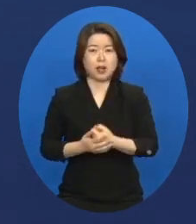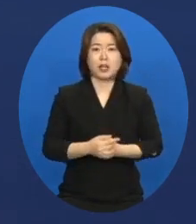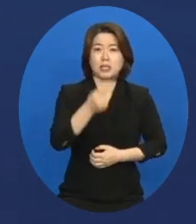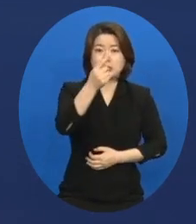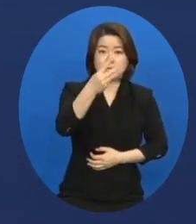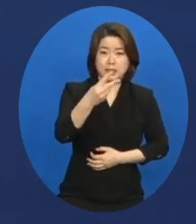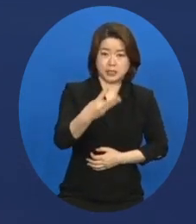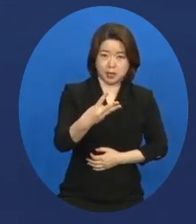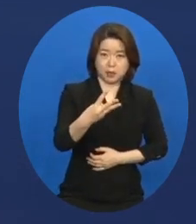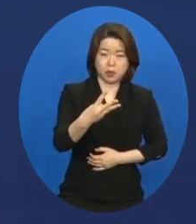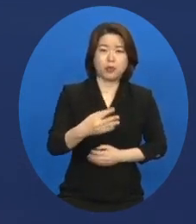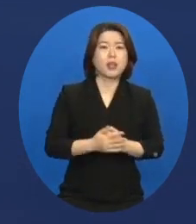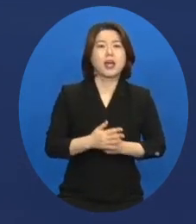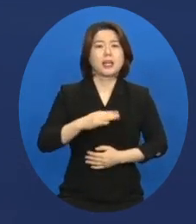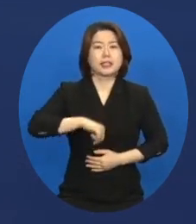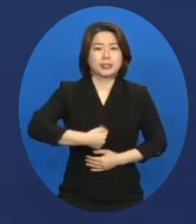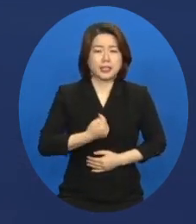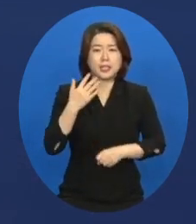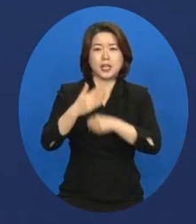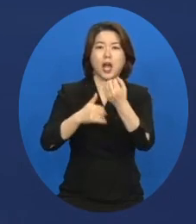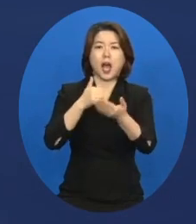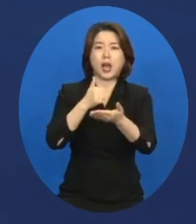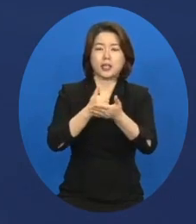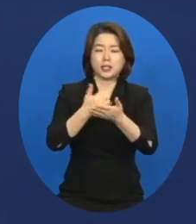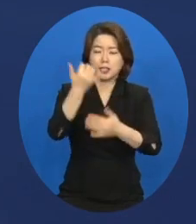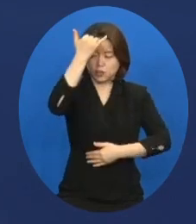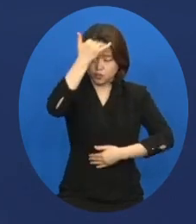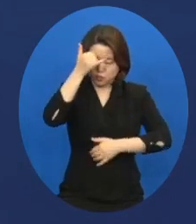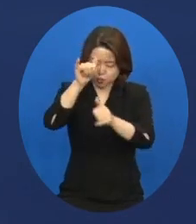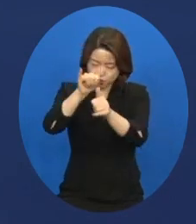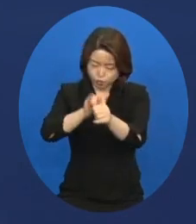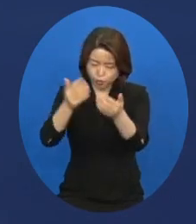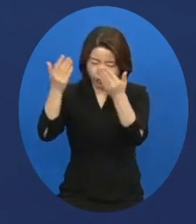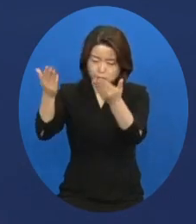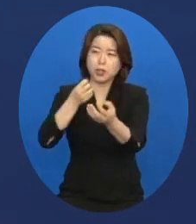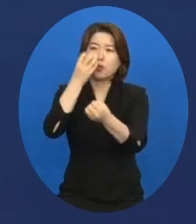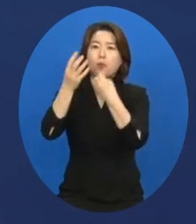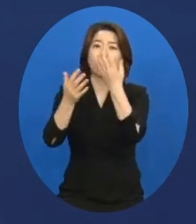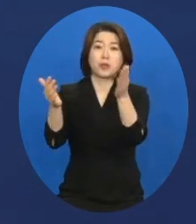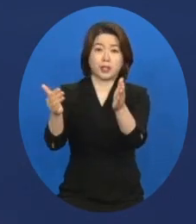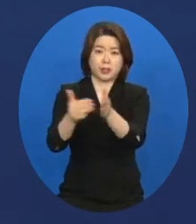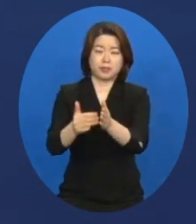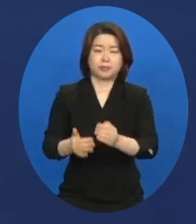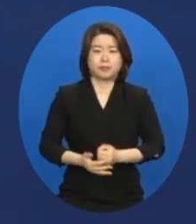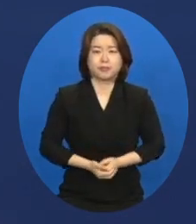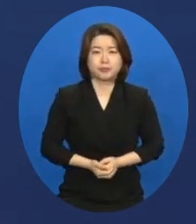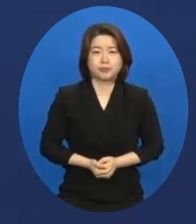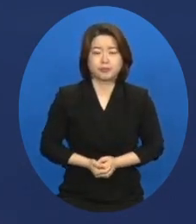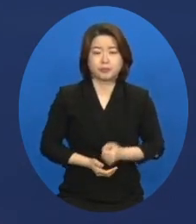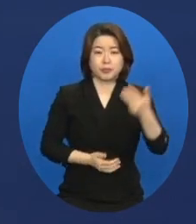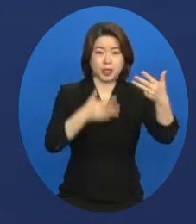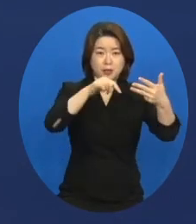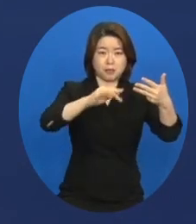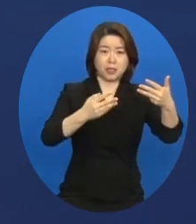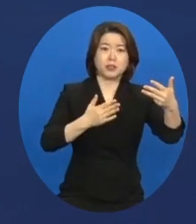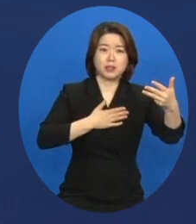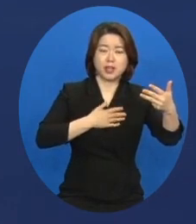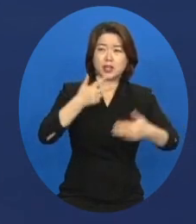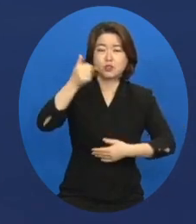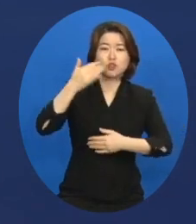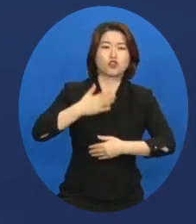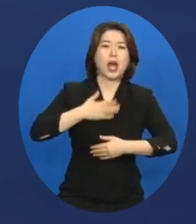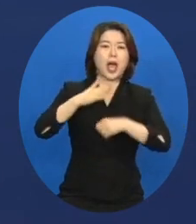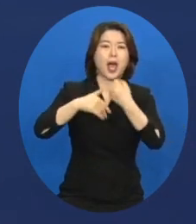번이나 자기는 하나님께 충성했다고 고백합니다. 8절에 나는 주